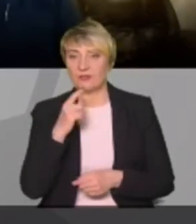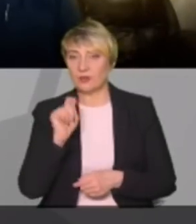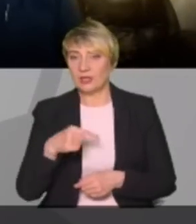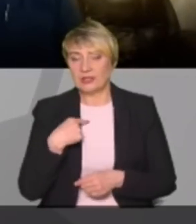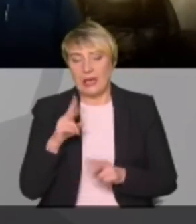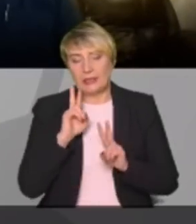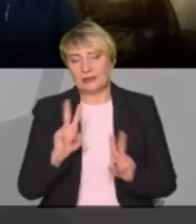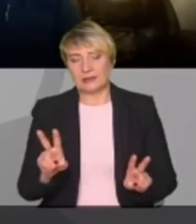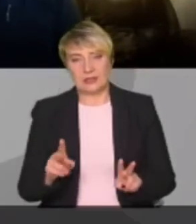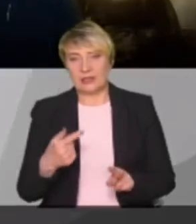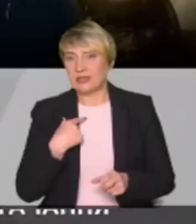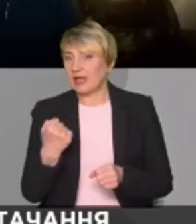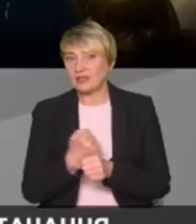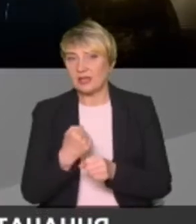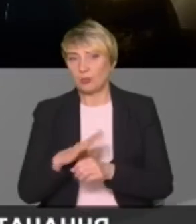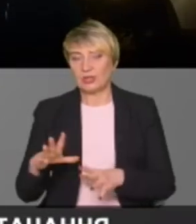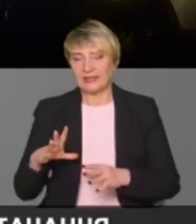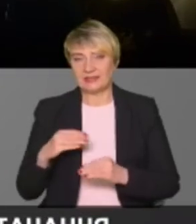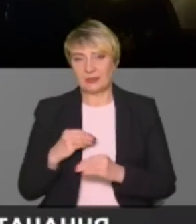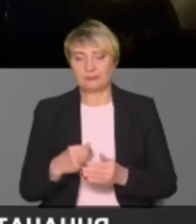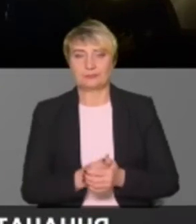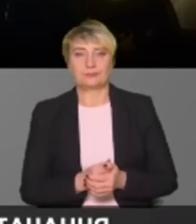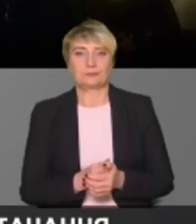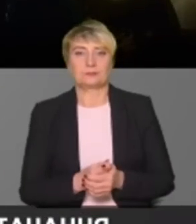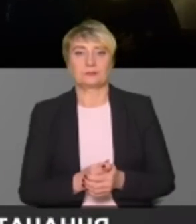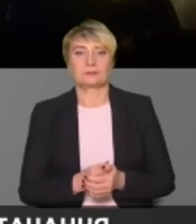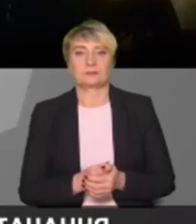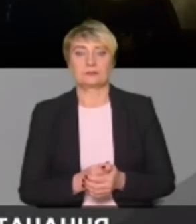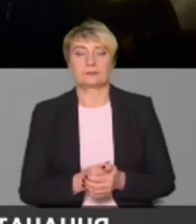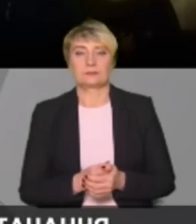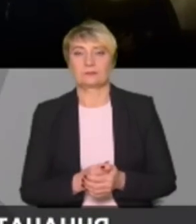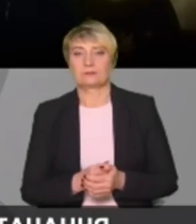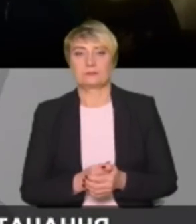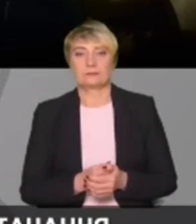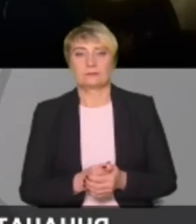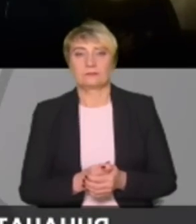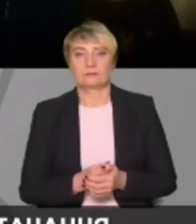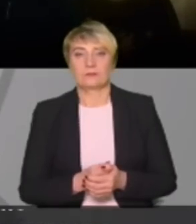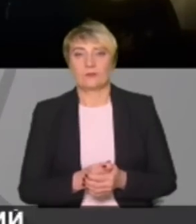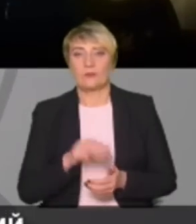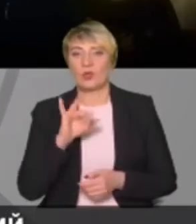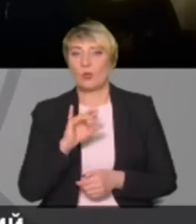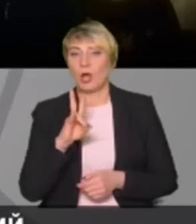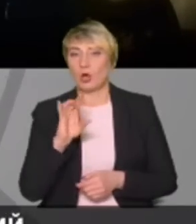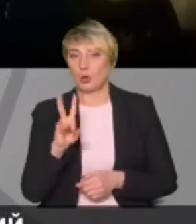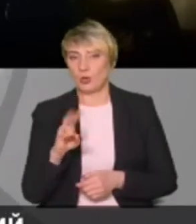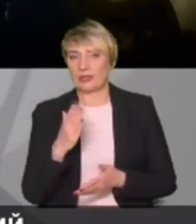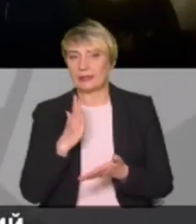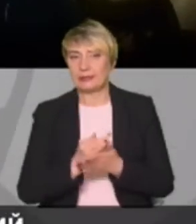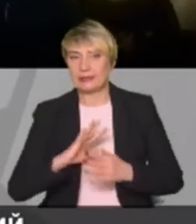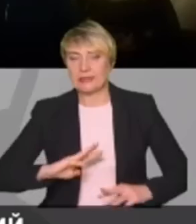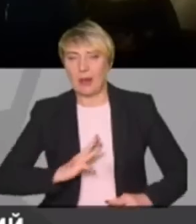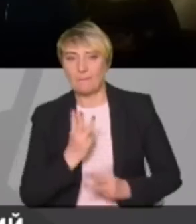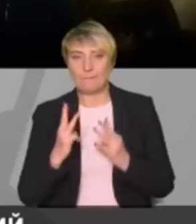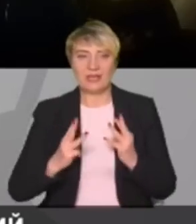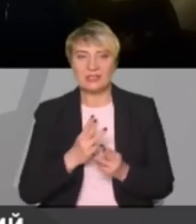Я не работаю с ним. Но просто У него есть амбиции. У него есть амбиции